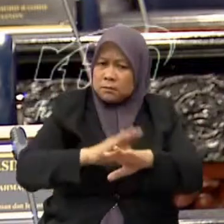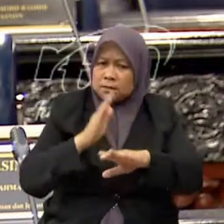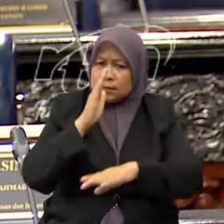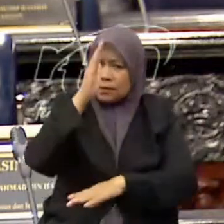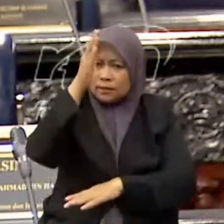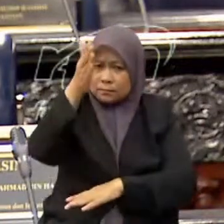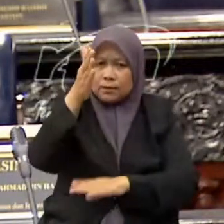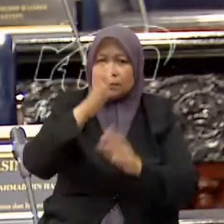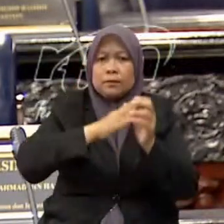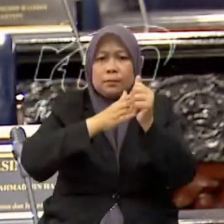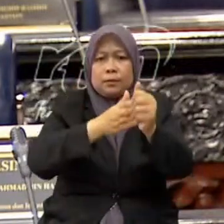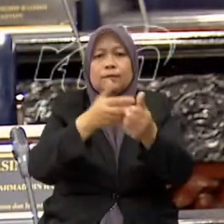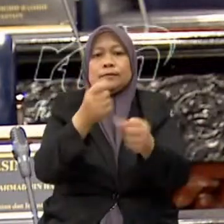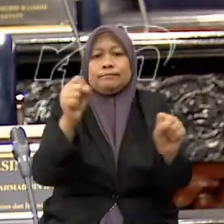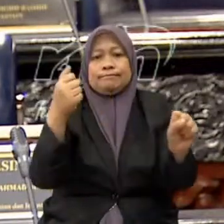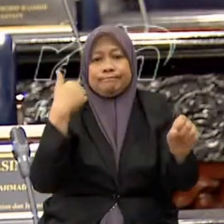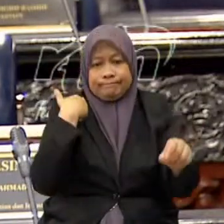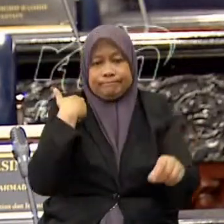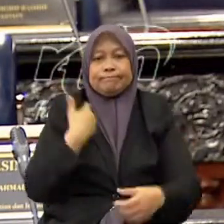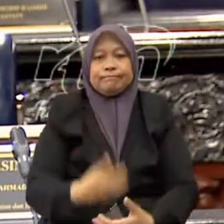berdasarkan panduan yang terima kasih